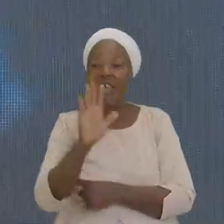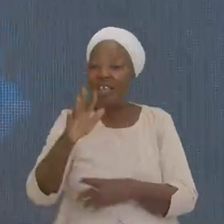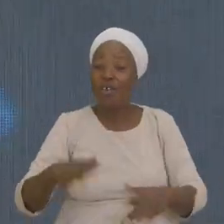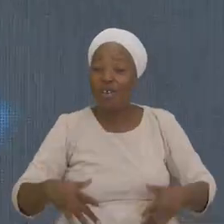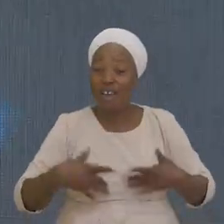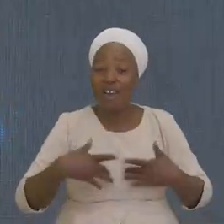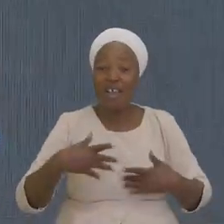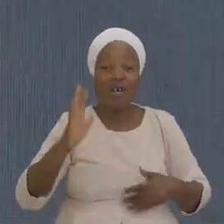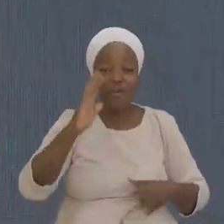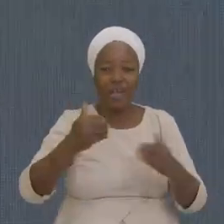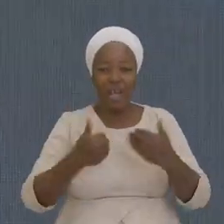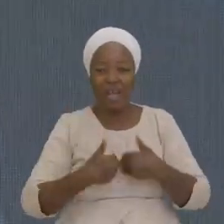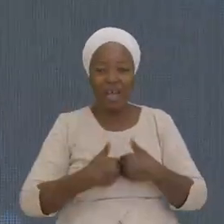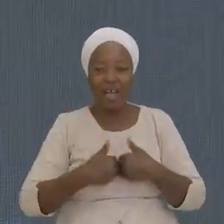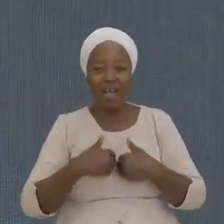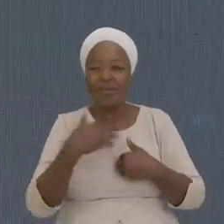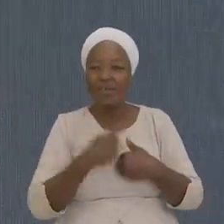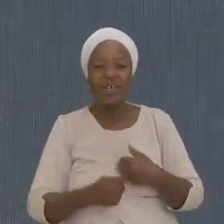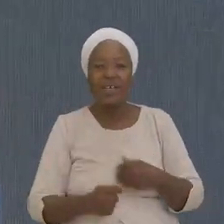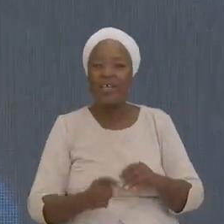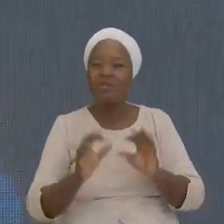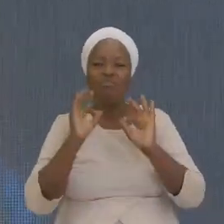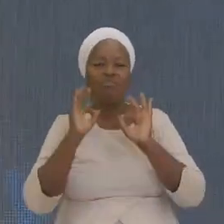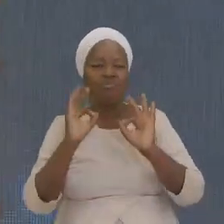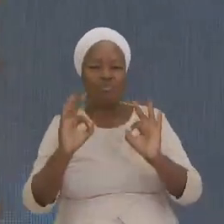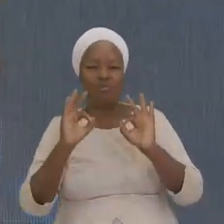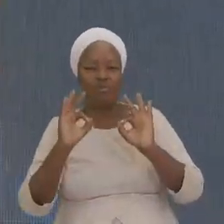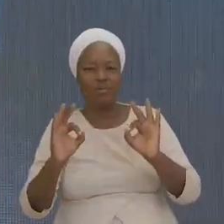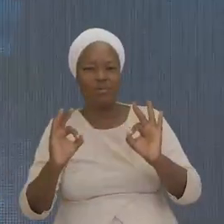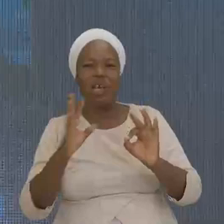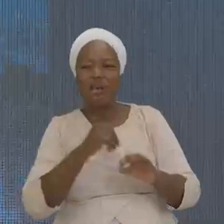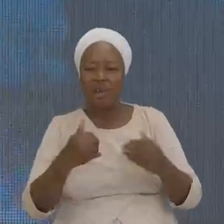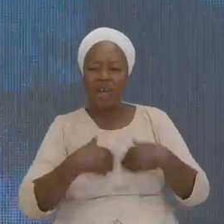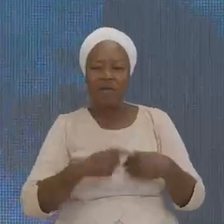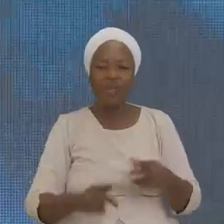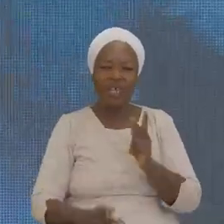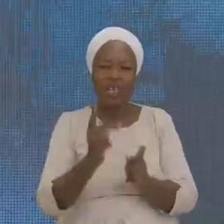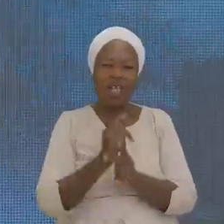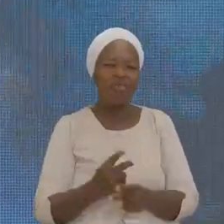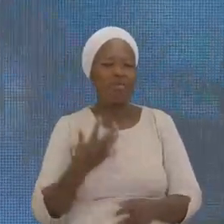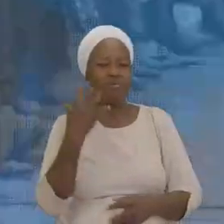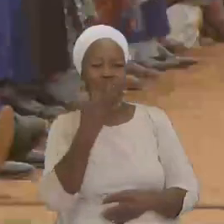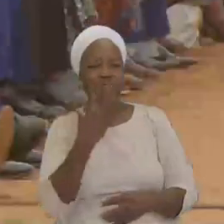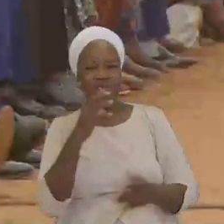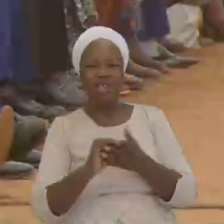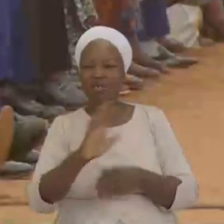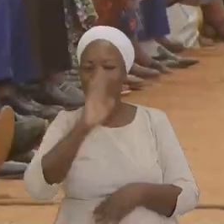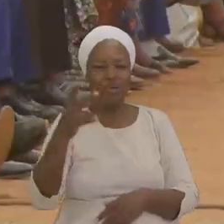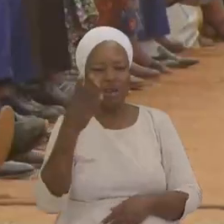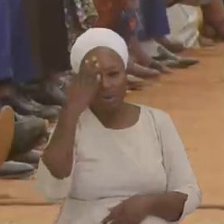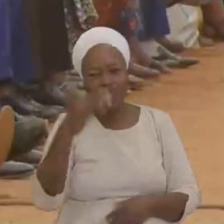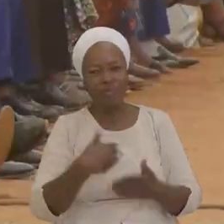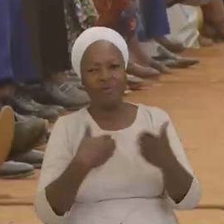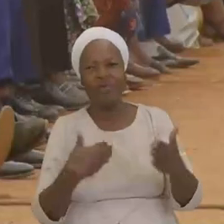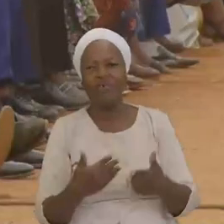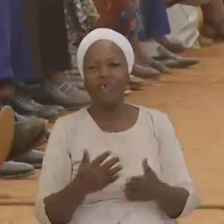ton temple aujourd'hui. Et ta vie aura sa splendeur, ta vie aura le type de